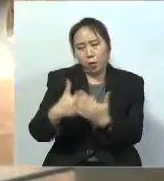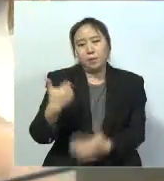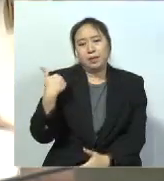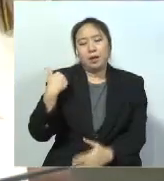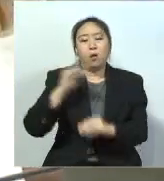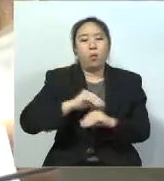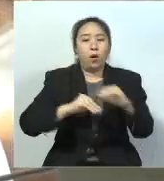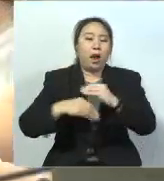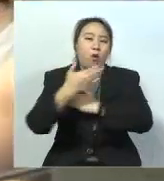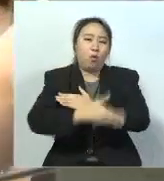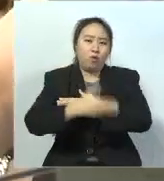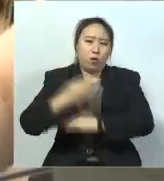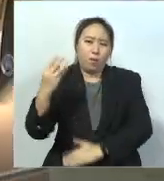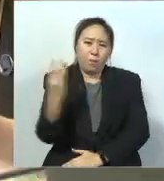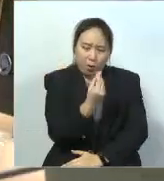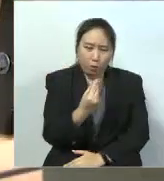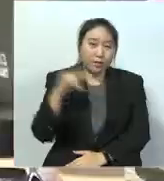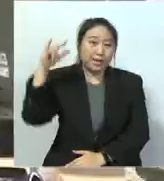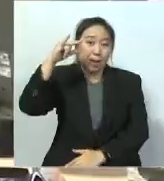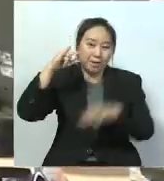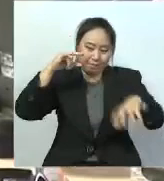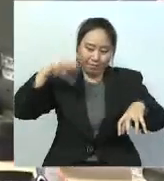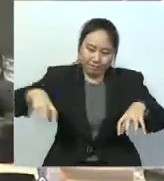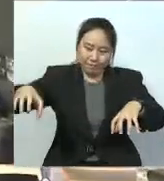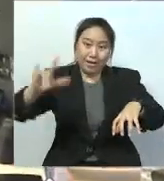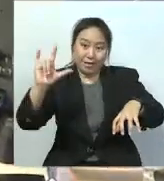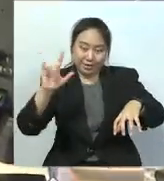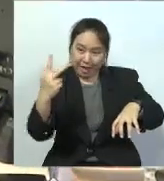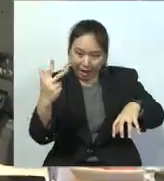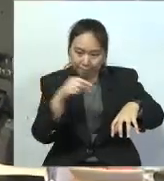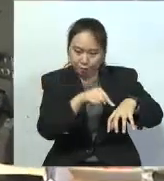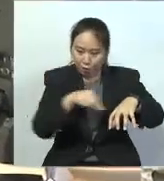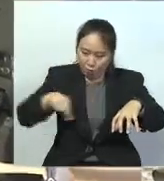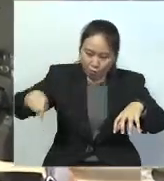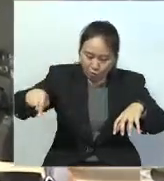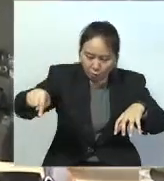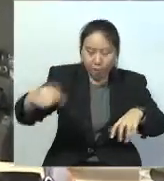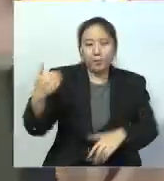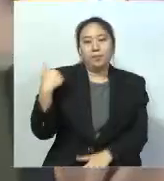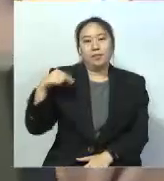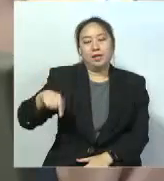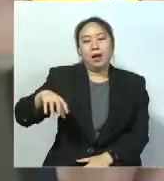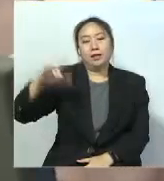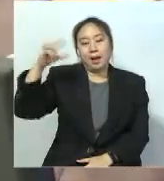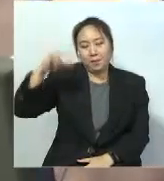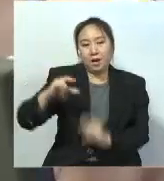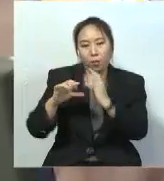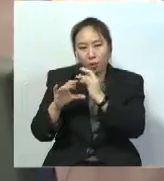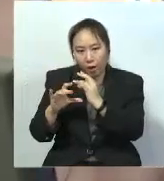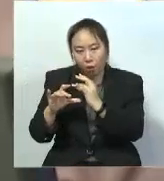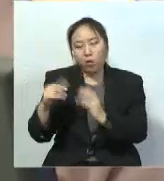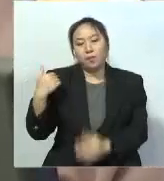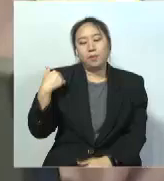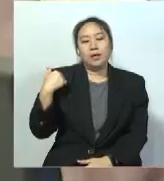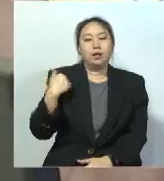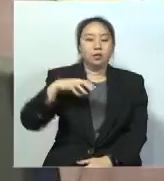การรถไฟความเร็วสูงเชื่อม3สนามบินมีโครงการสนามบินอุตภเปาและเมืองการบินภาคตะวันออกโครงการศูนย์ซ่อมบ